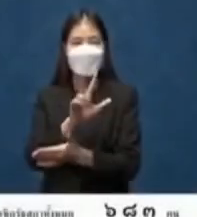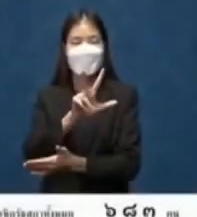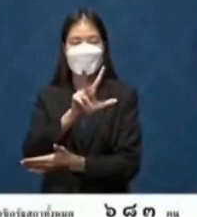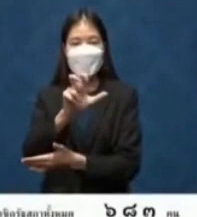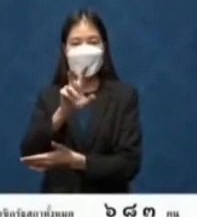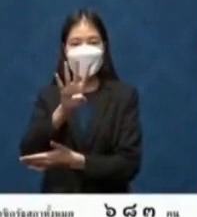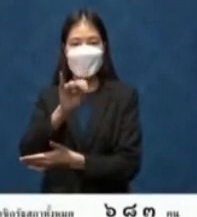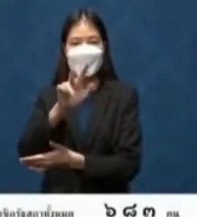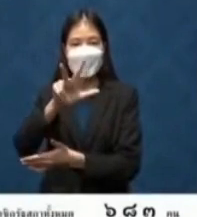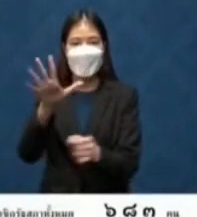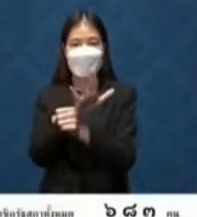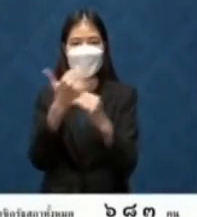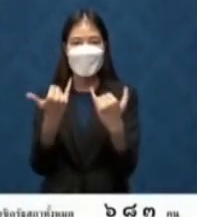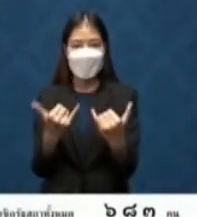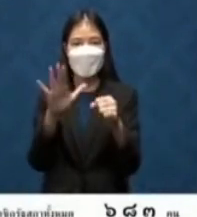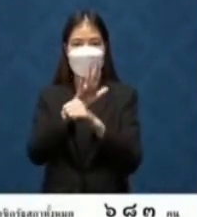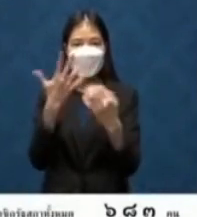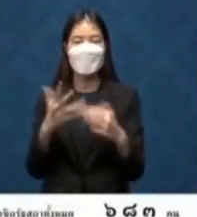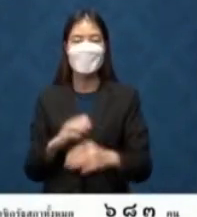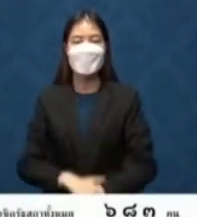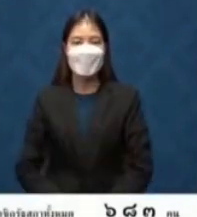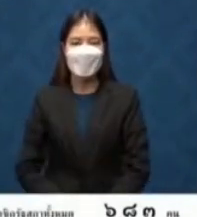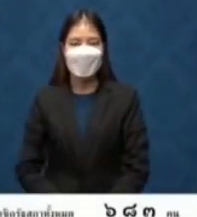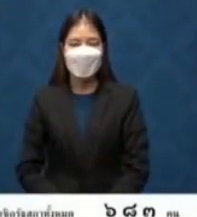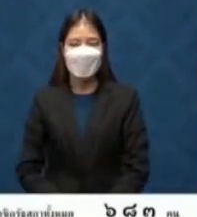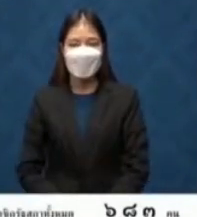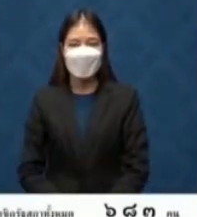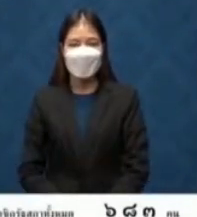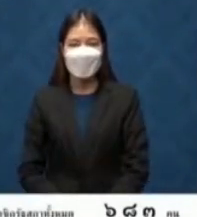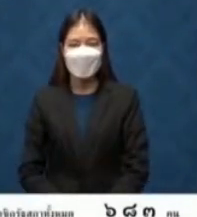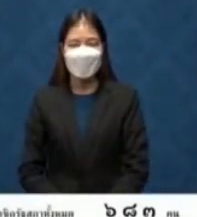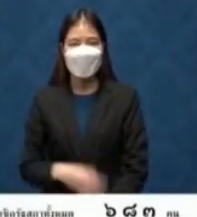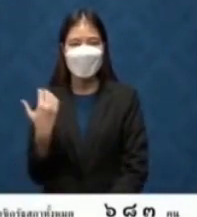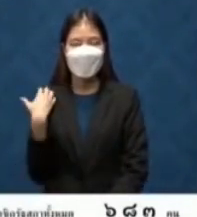342บวก1นะครับเป็น343ครบองค์ประชุมครับ